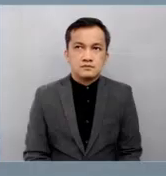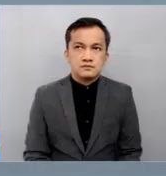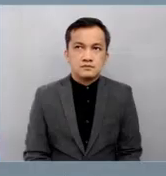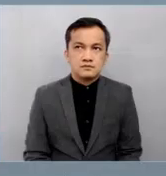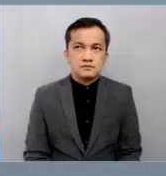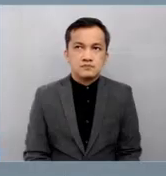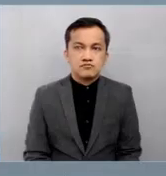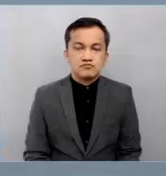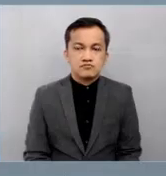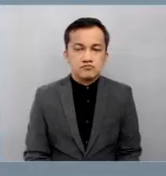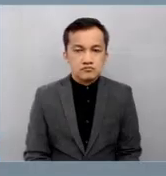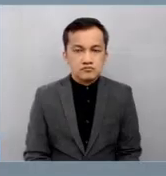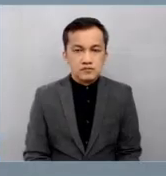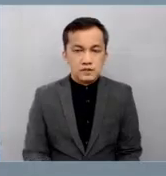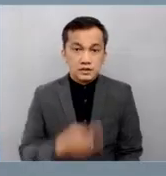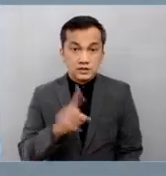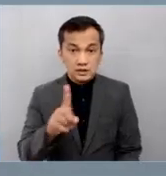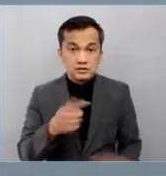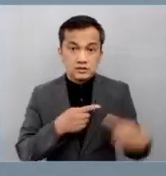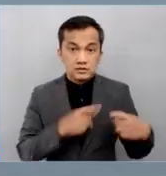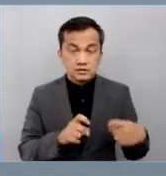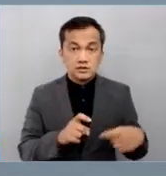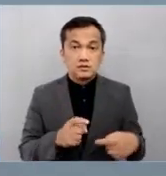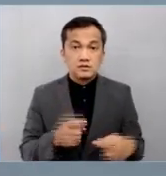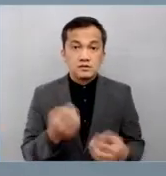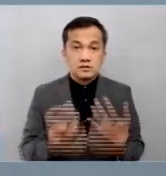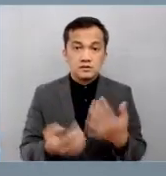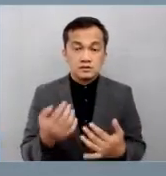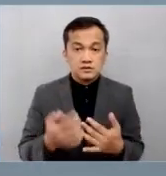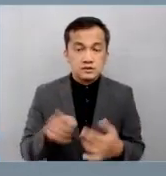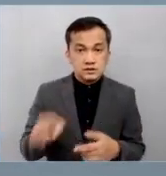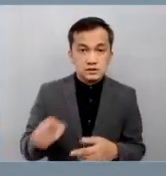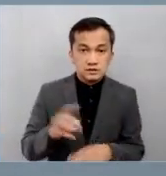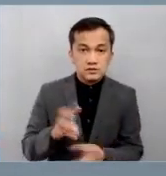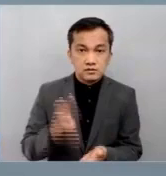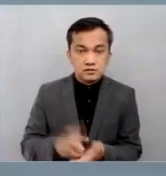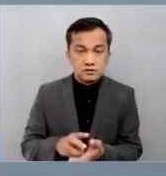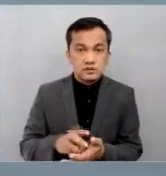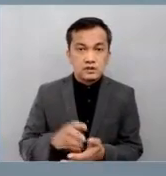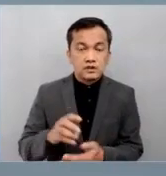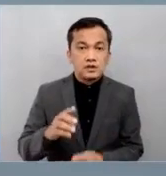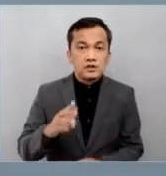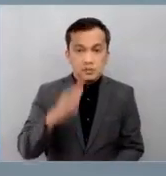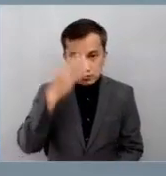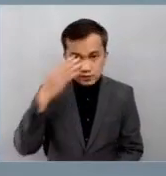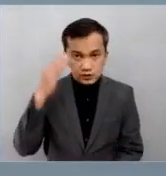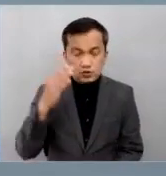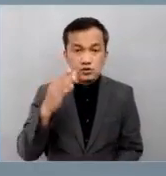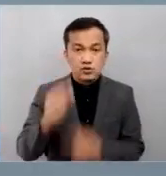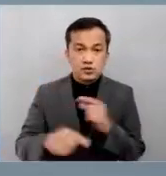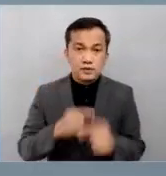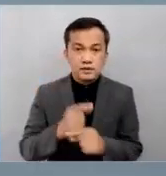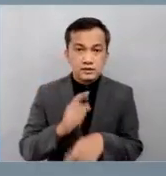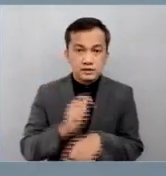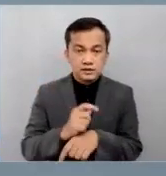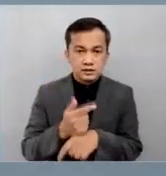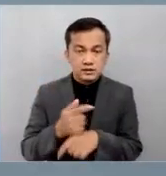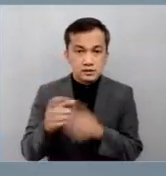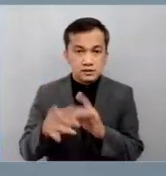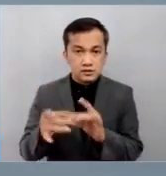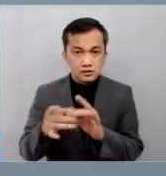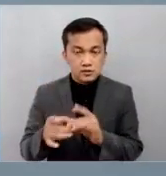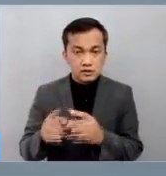Isang sugatan matapos sumiklab ang sunog sa isang construction site sa Bonifacio Global City sa Taguig kagabi. Kwento ng isang worker nagsimulang apoy sa